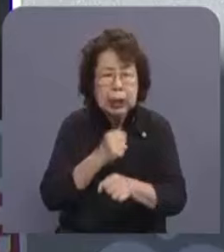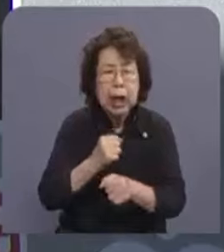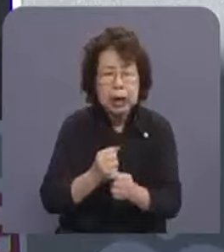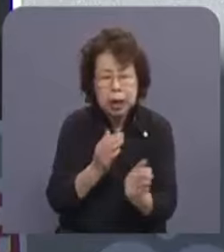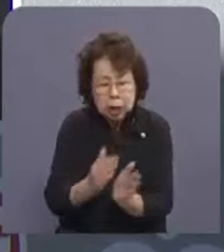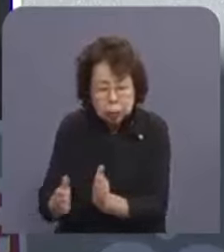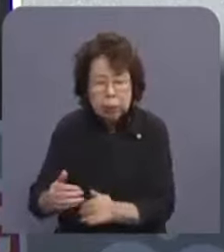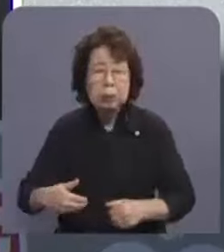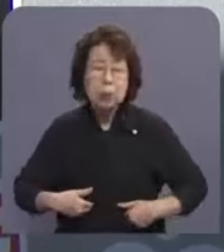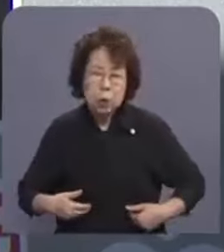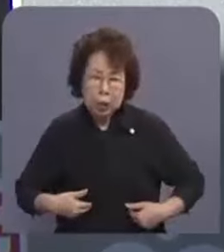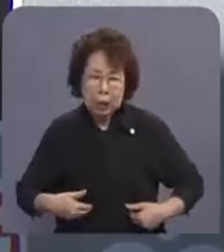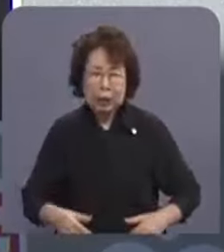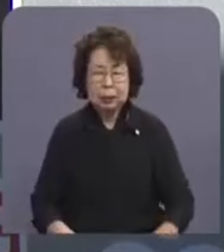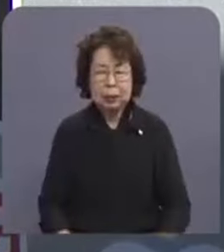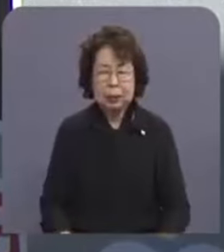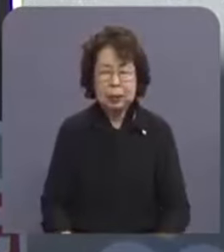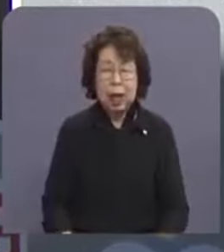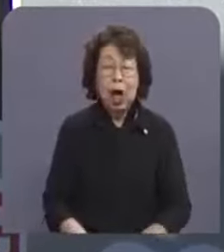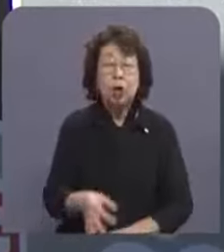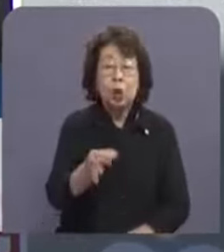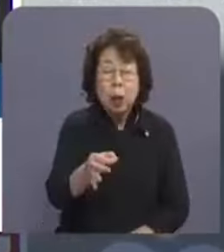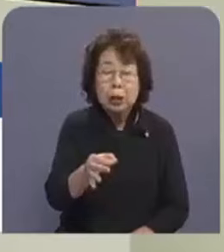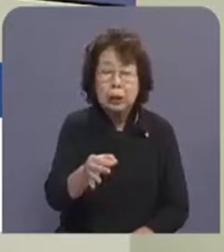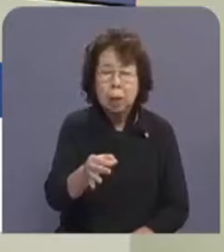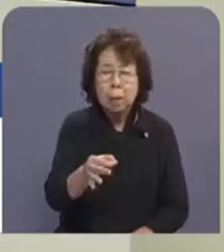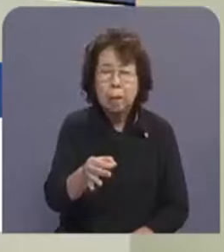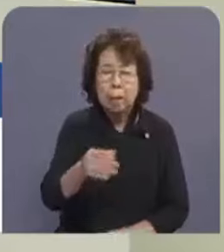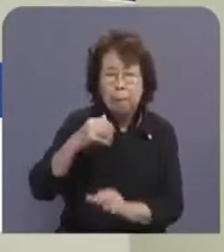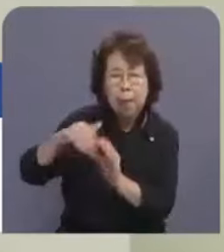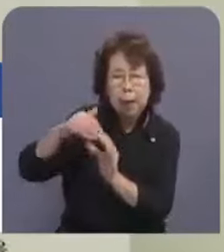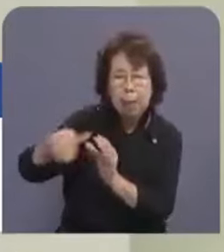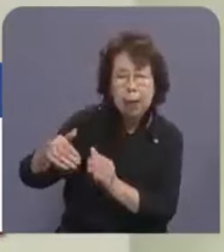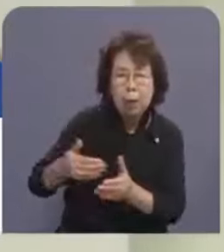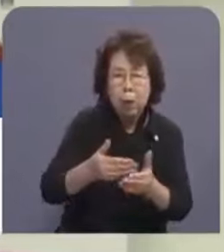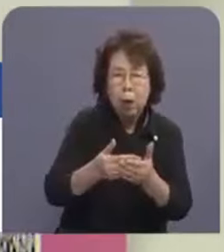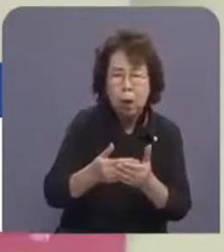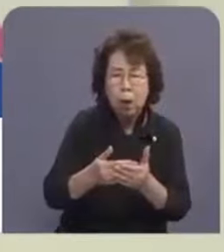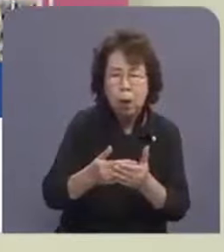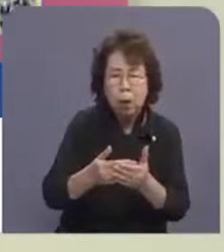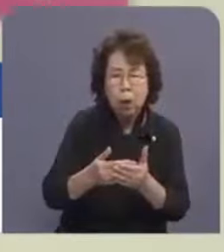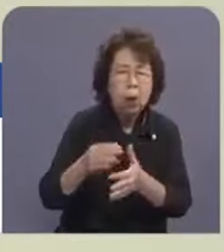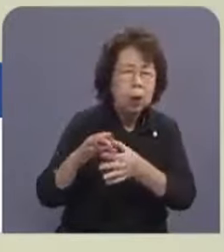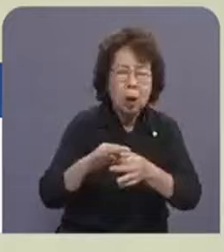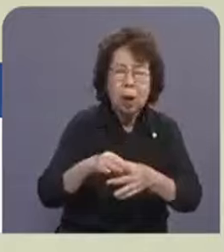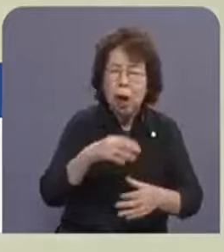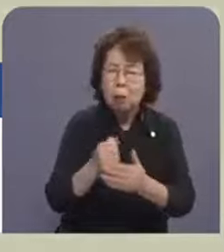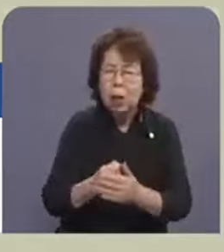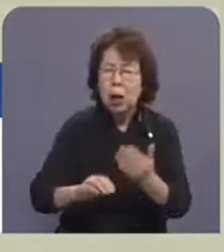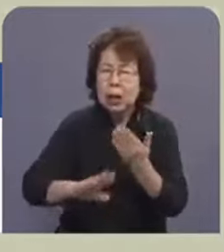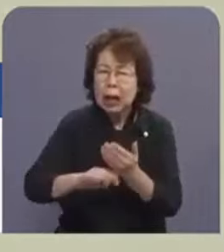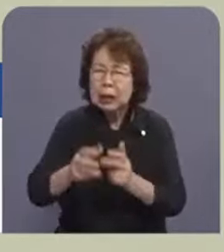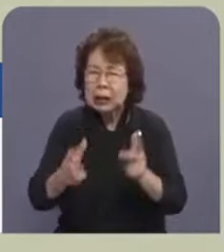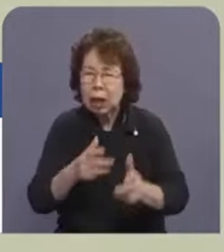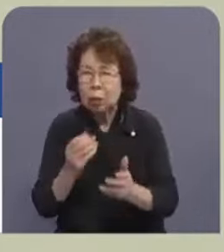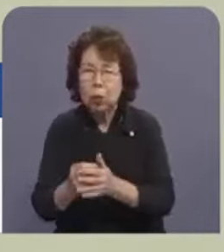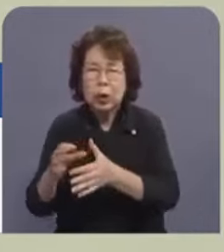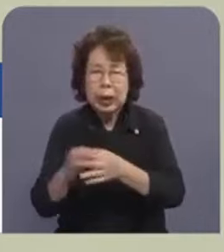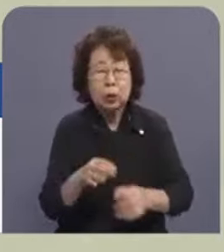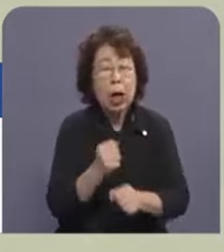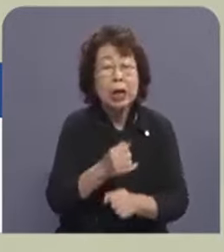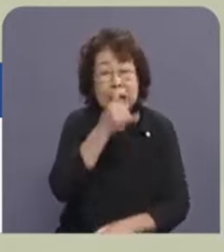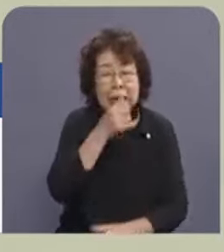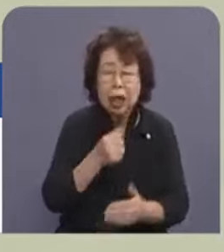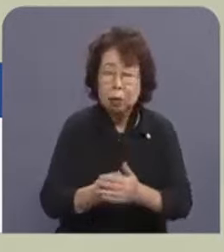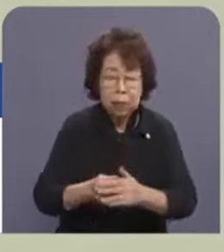지적이 나옵니다 동전이라는 매를 통해 가지고 다른 부가 사업들을 계속 영하고 있기 때문에 전을 한다는